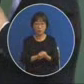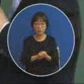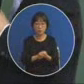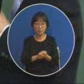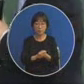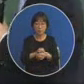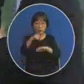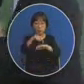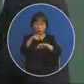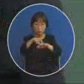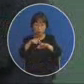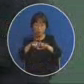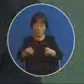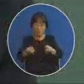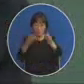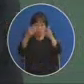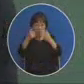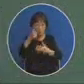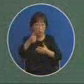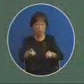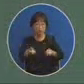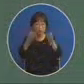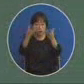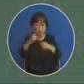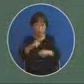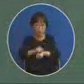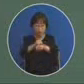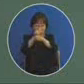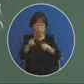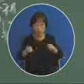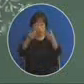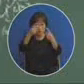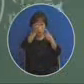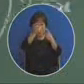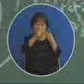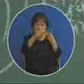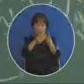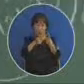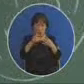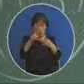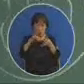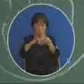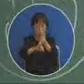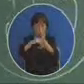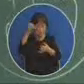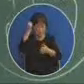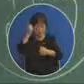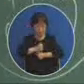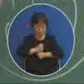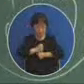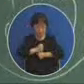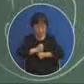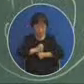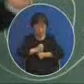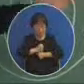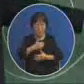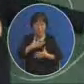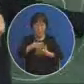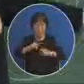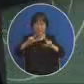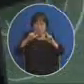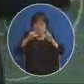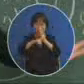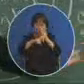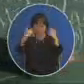성막에서 특별하게 지켜라. He's saying, now commemorate the three feasts in a special way inside of the tabernacle and give worship every Sabbath. 하루도 불을